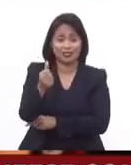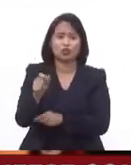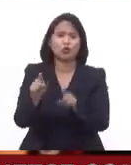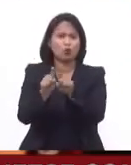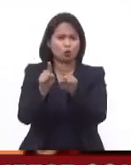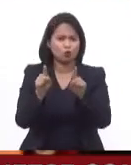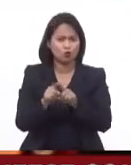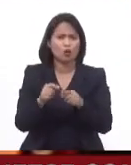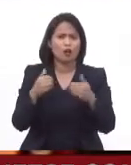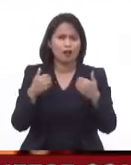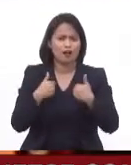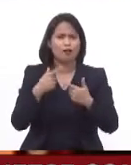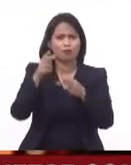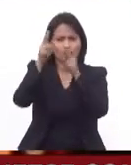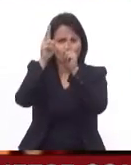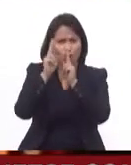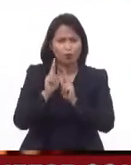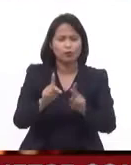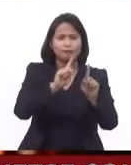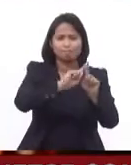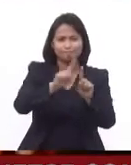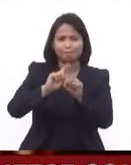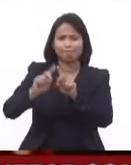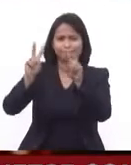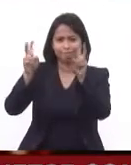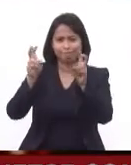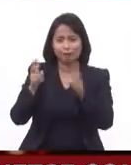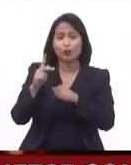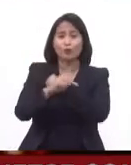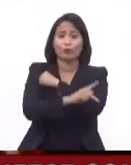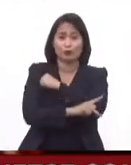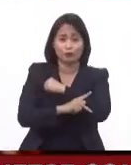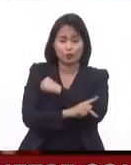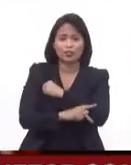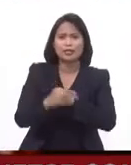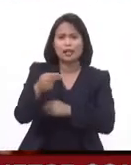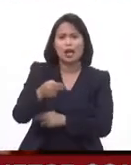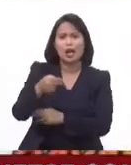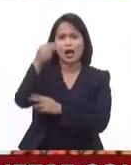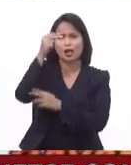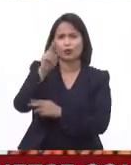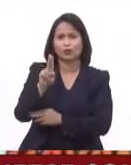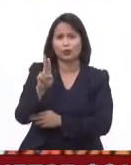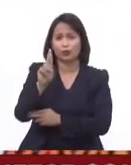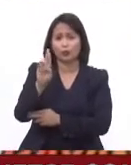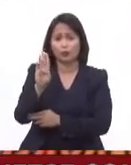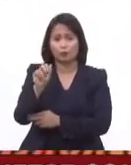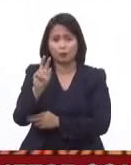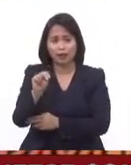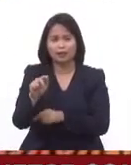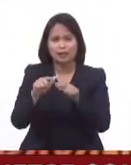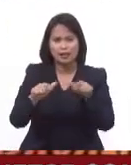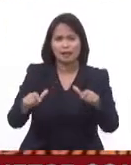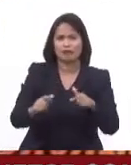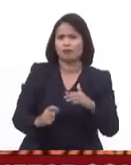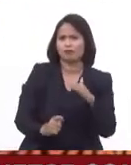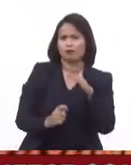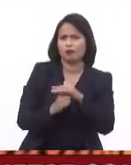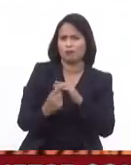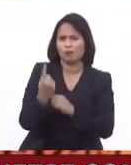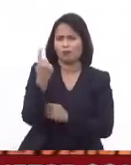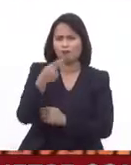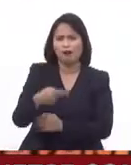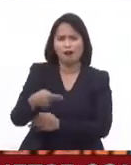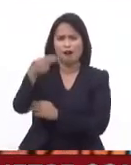ang Dagupan City ng parangal sa iba pang kategorya para sa provincial and highly urbanized cities level. Rank 1, highest